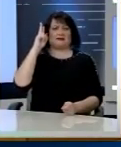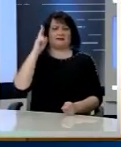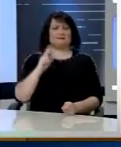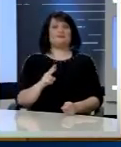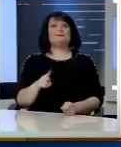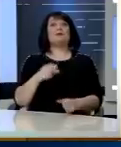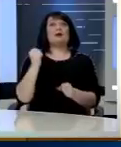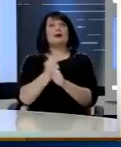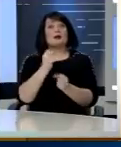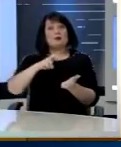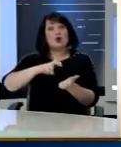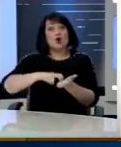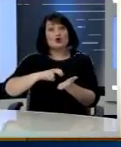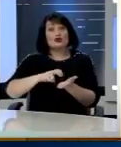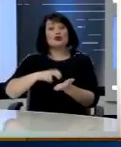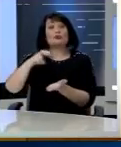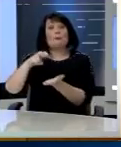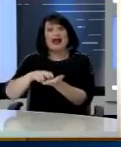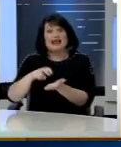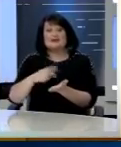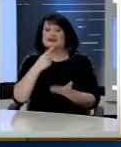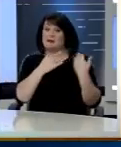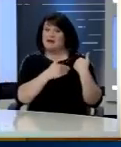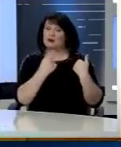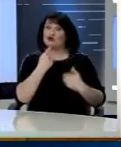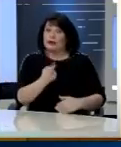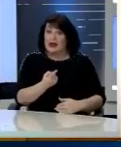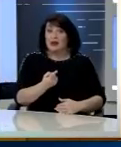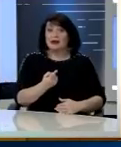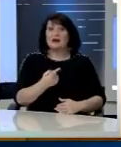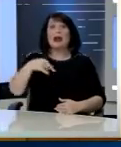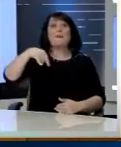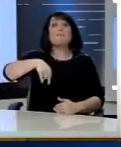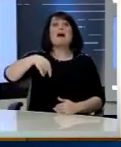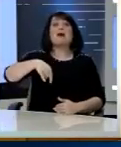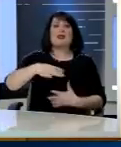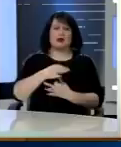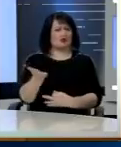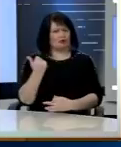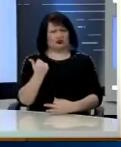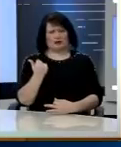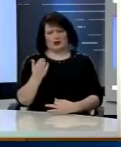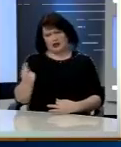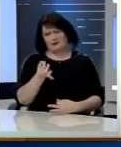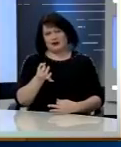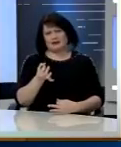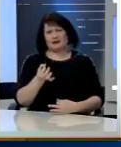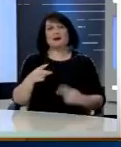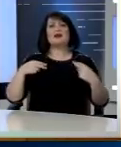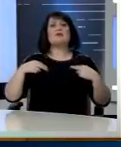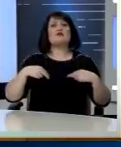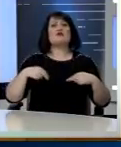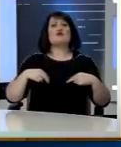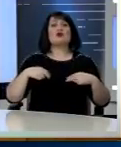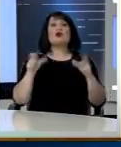Επιμένουν ο πρόξενος και ο πρέσβης ότι δεν είναι ο Παπαδόπουλος εκπρόσωπος. Και τι κάνει